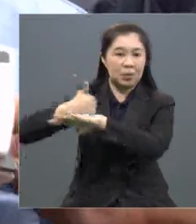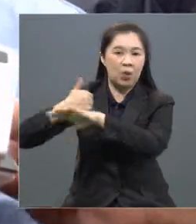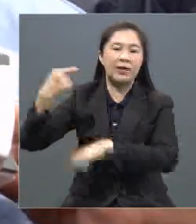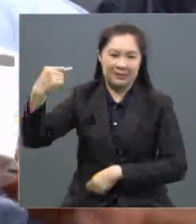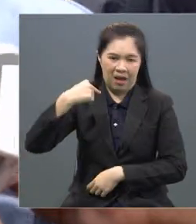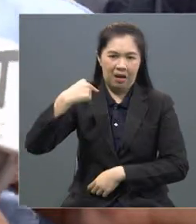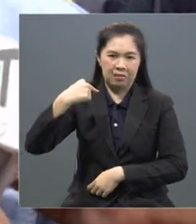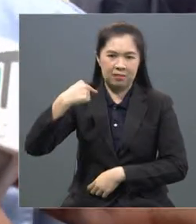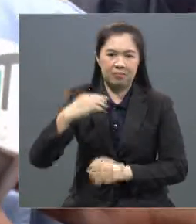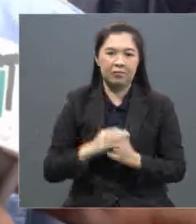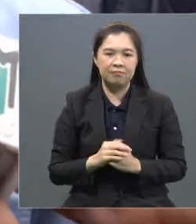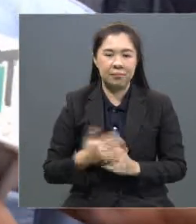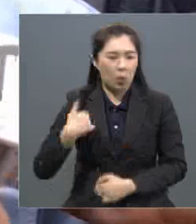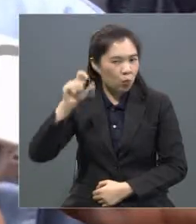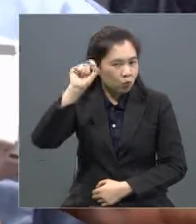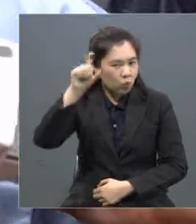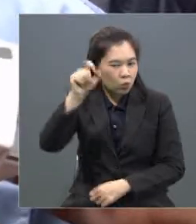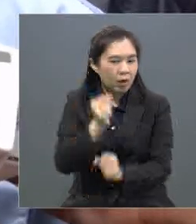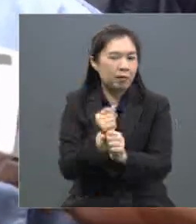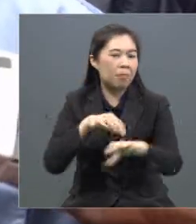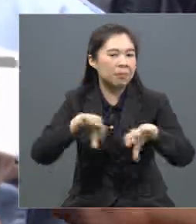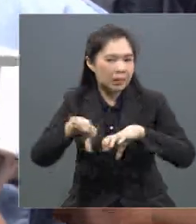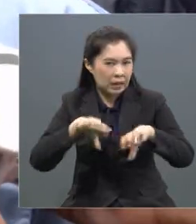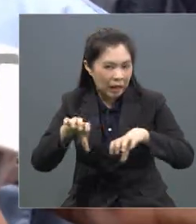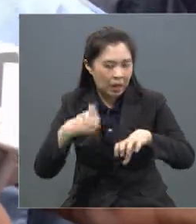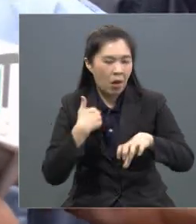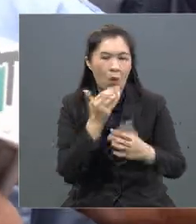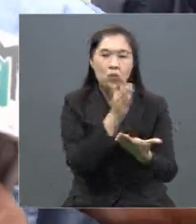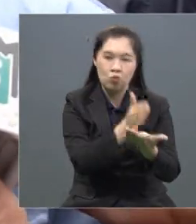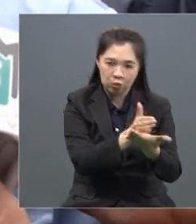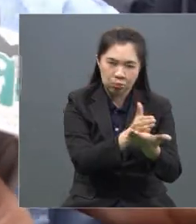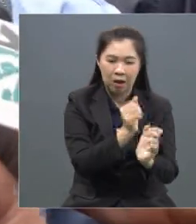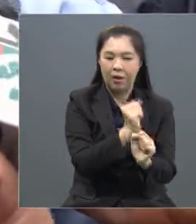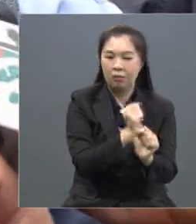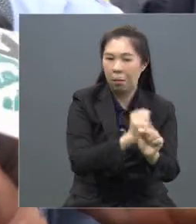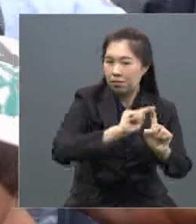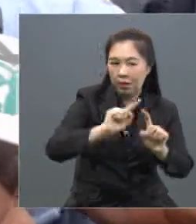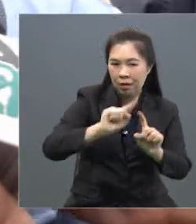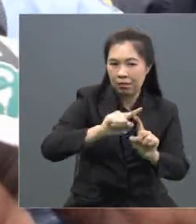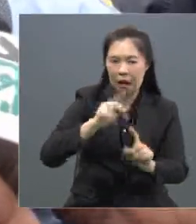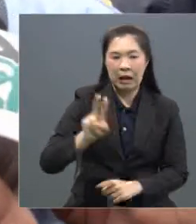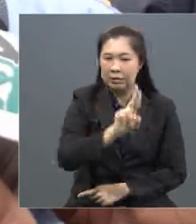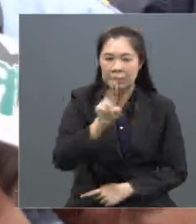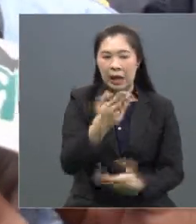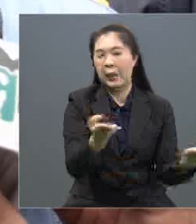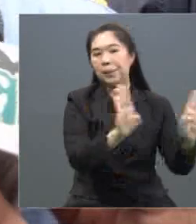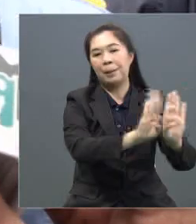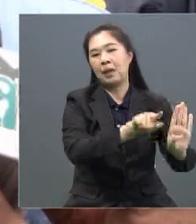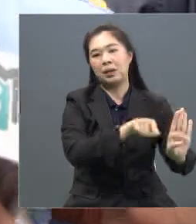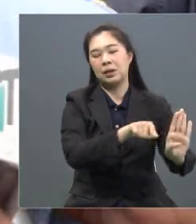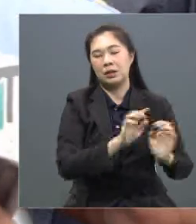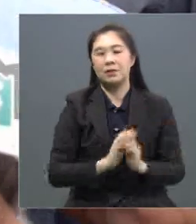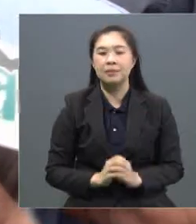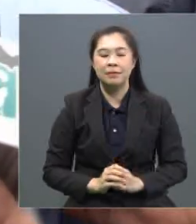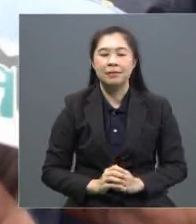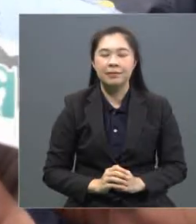การมาแล้วก็เดี๋ยวเรากำลังเร่งดำเนินการแล้วก็อ่าหยุดอ่าหยุดหลอมหยุดอ่าหยุดใช้โกดังนั้นไปเลยครับล้อมไปแล้วักัก